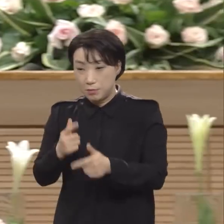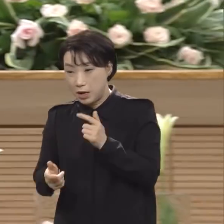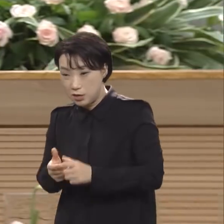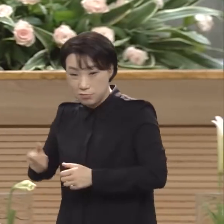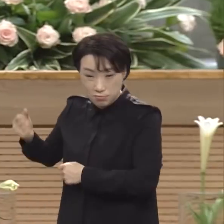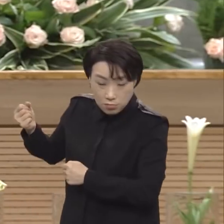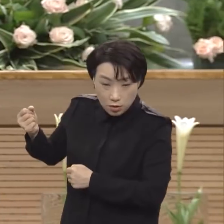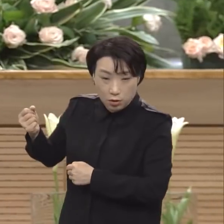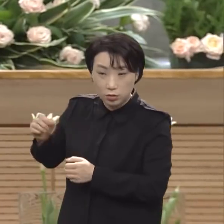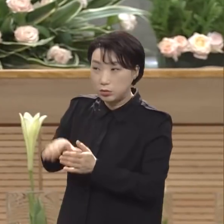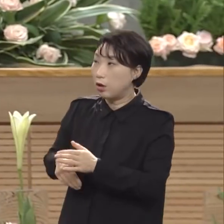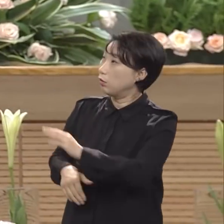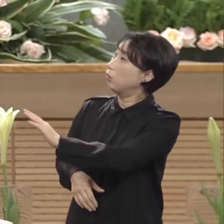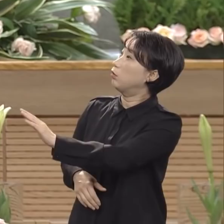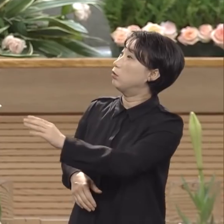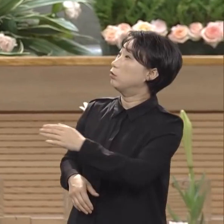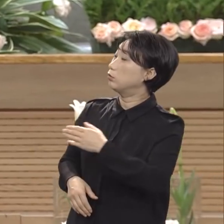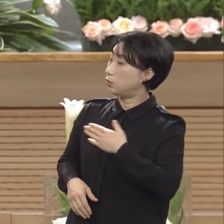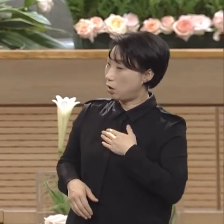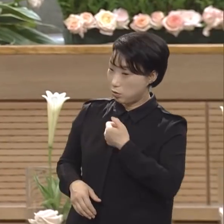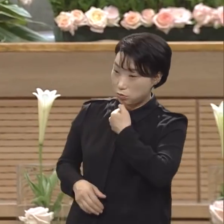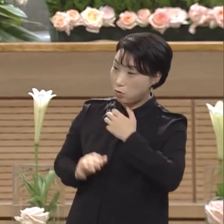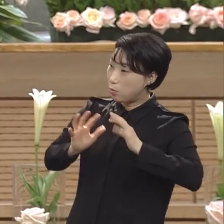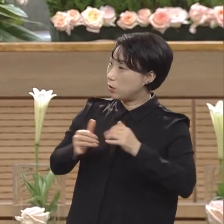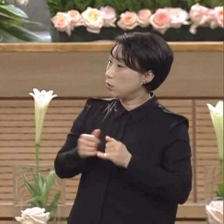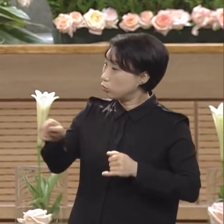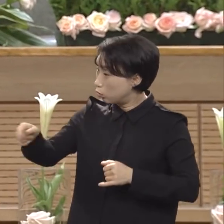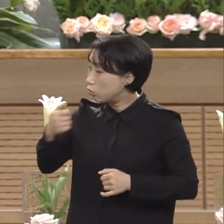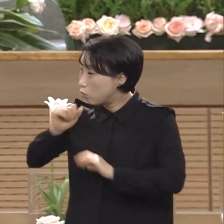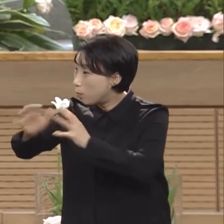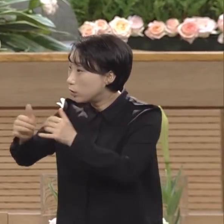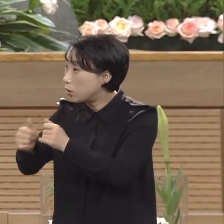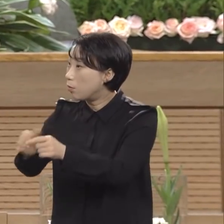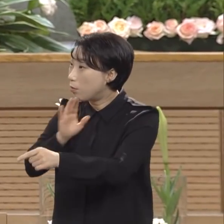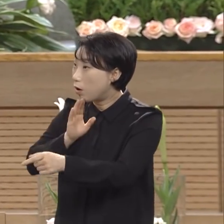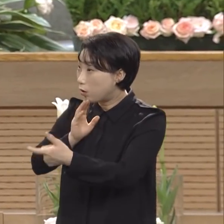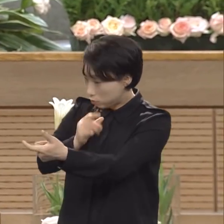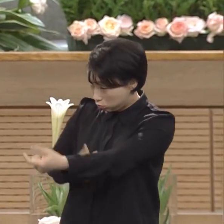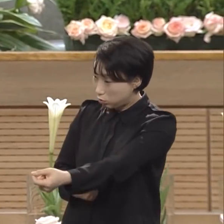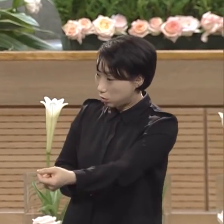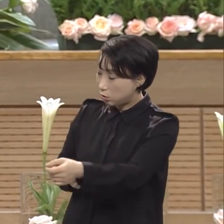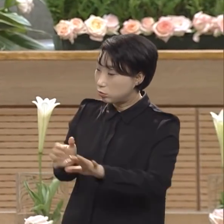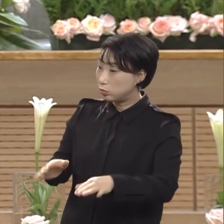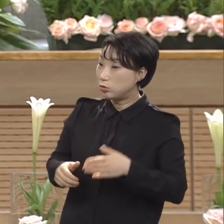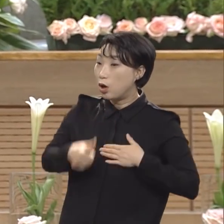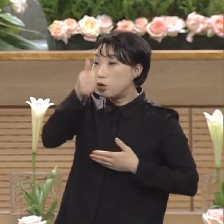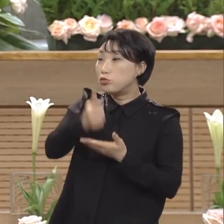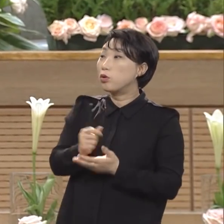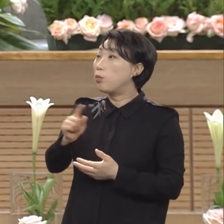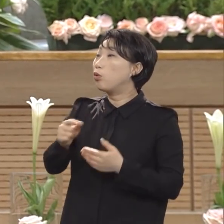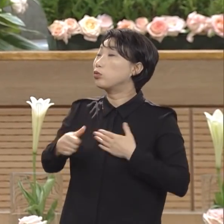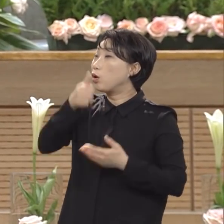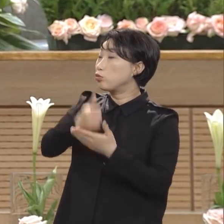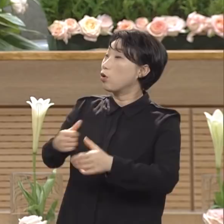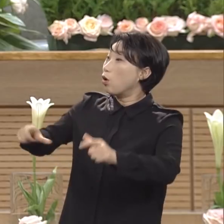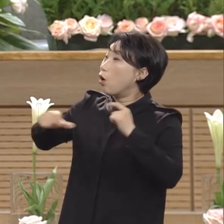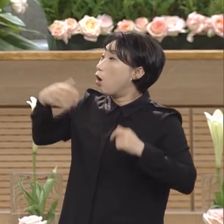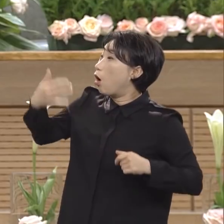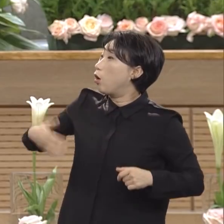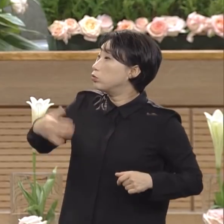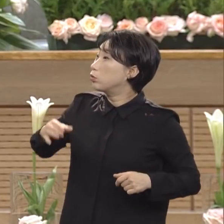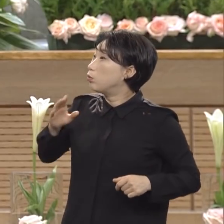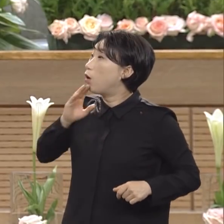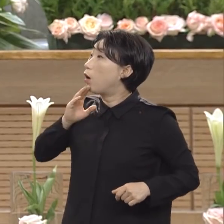어떻게 같은 노마 사람이 내가 무슨 죄인지 죄도 정치